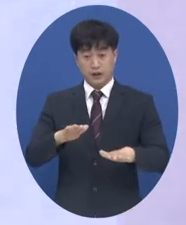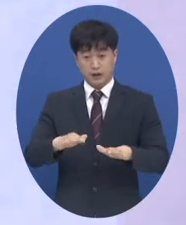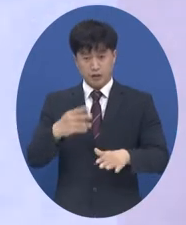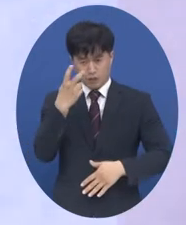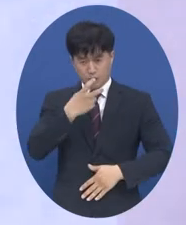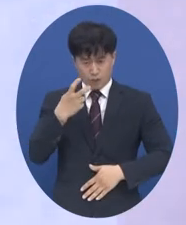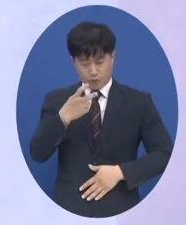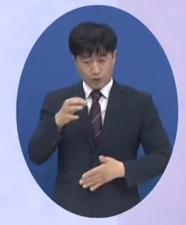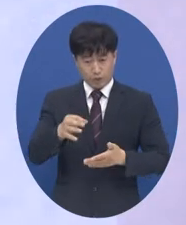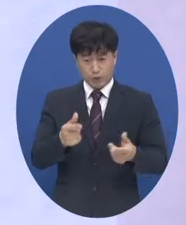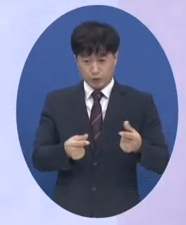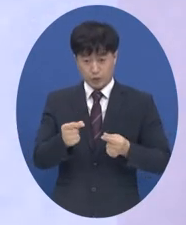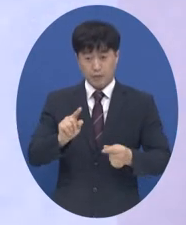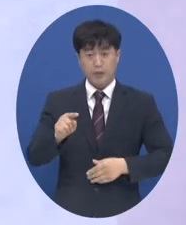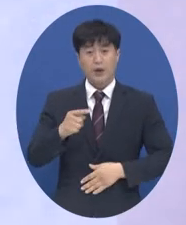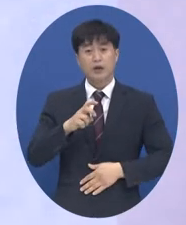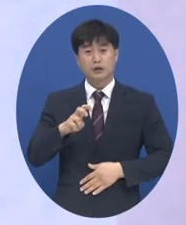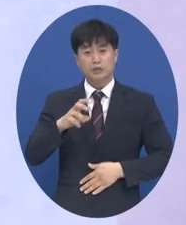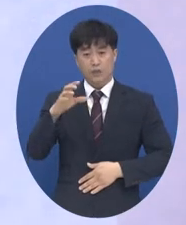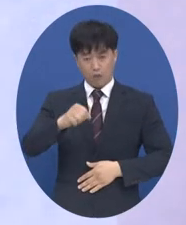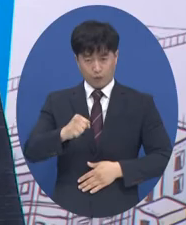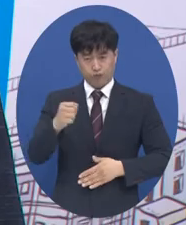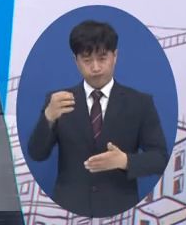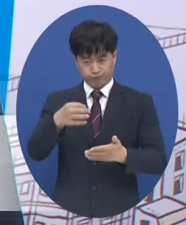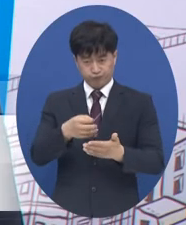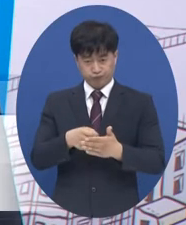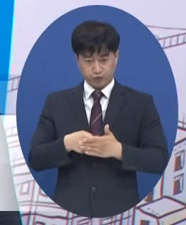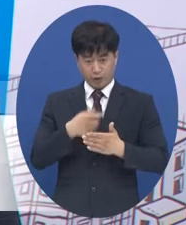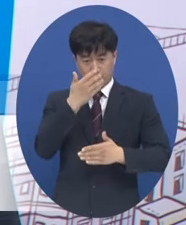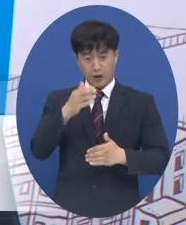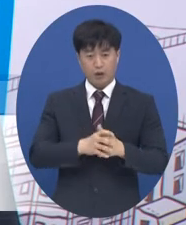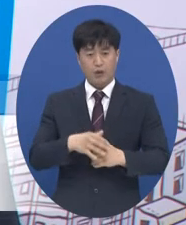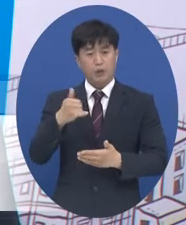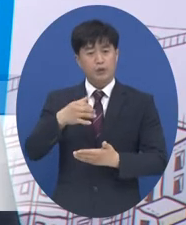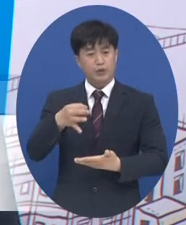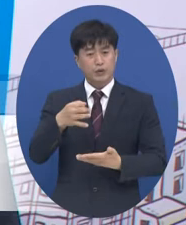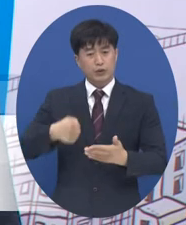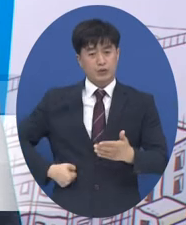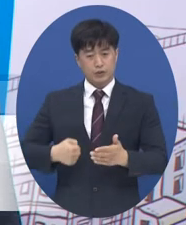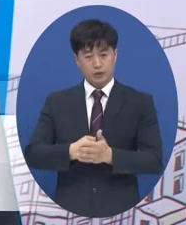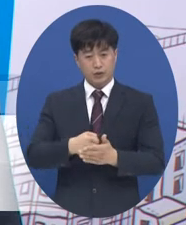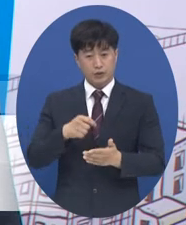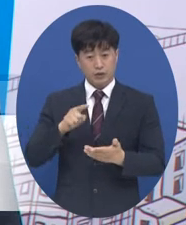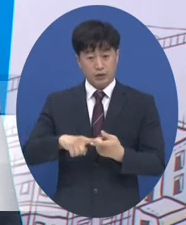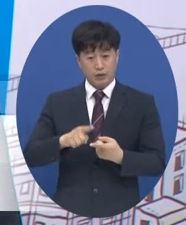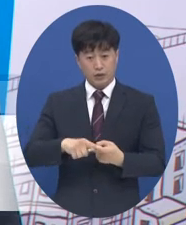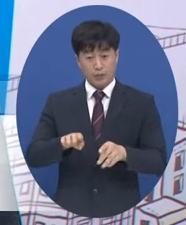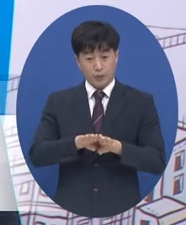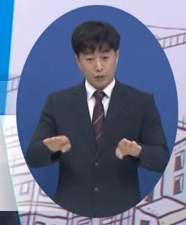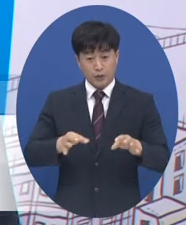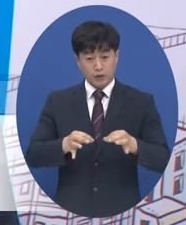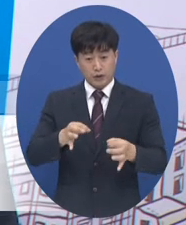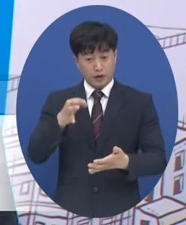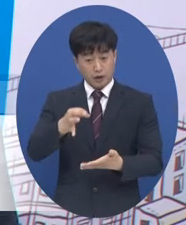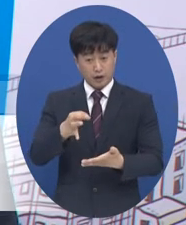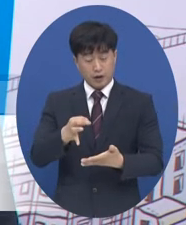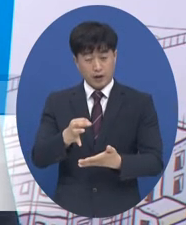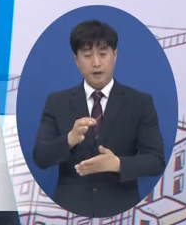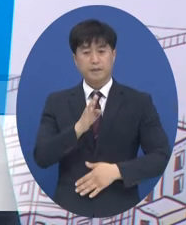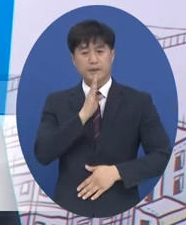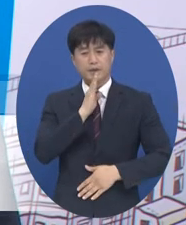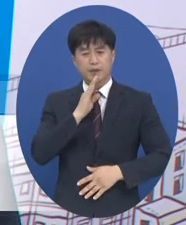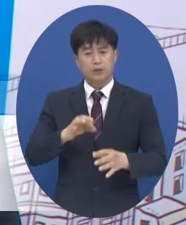120억원 까지 공사비를 줄인 겁니다 공사비 결정에 있어서 표지 성 단가가 합리적이고